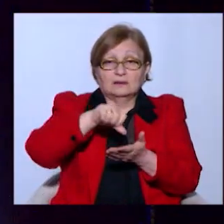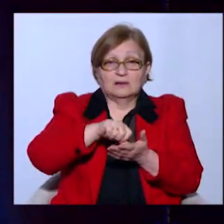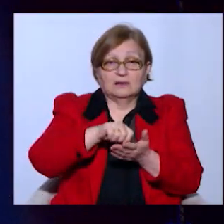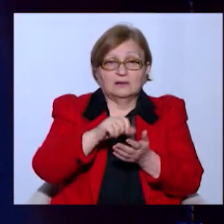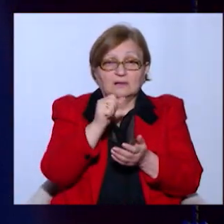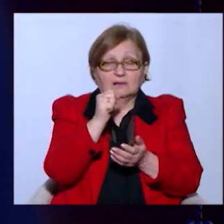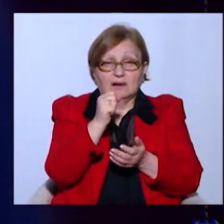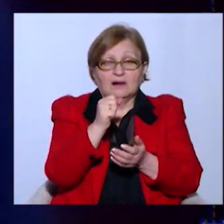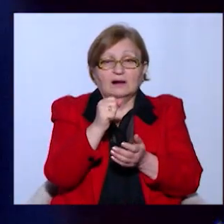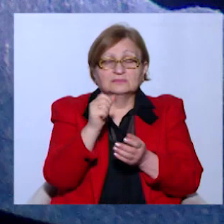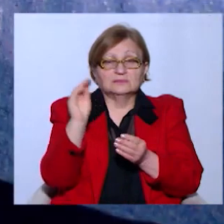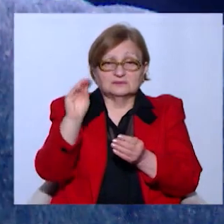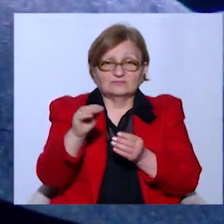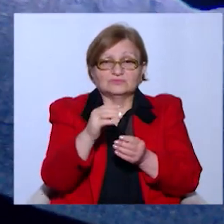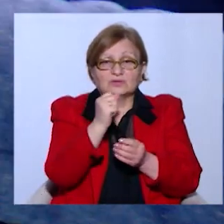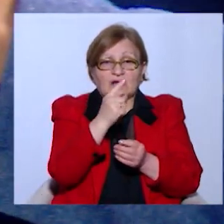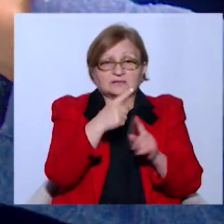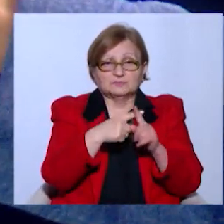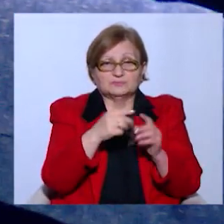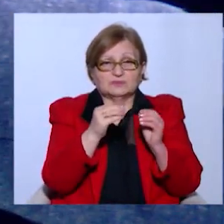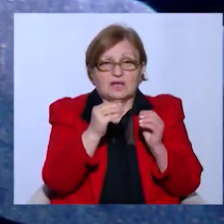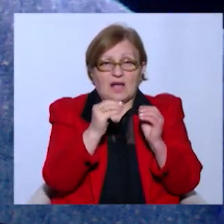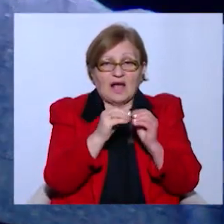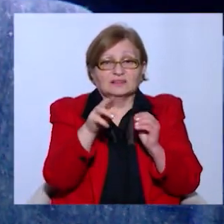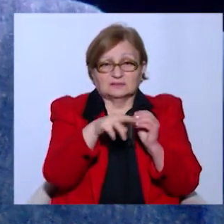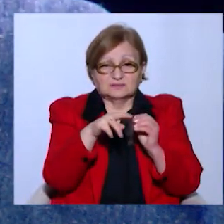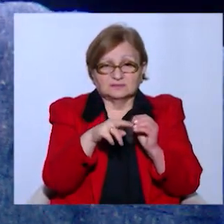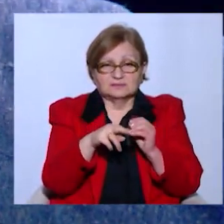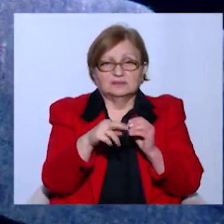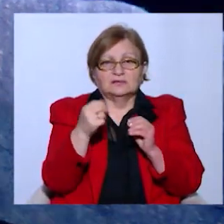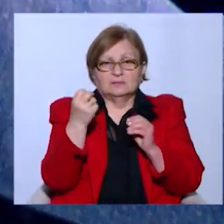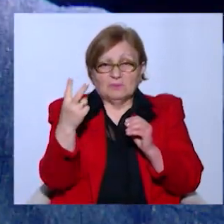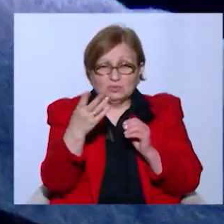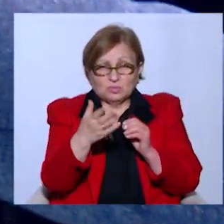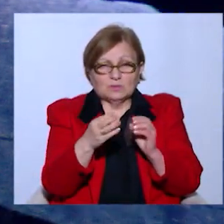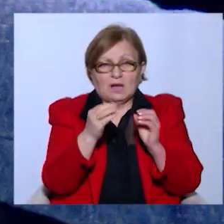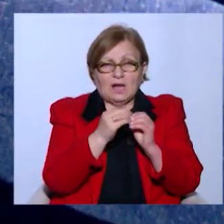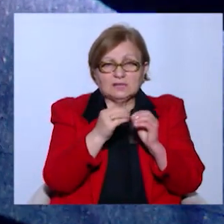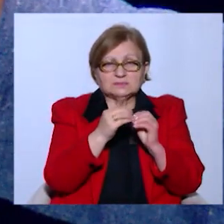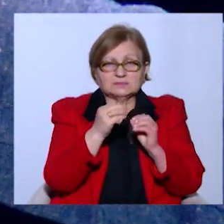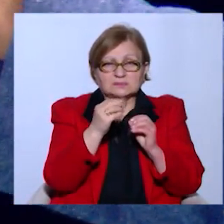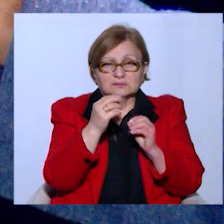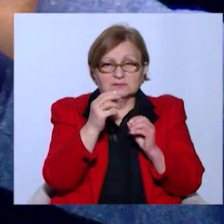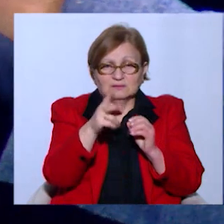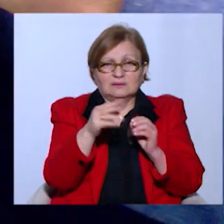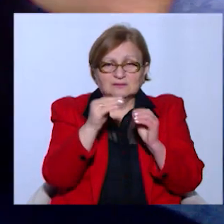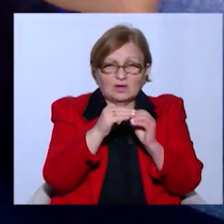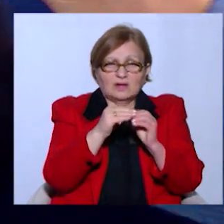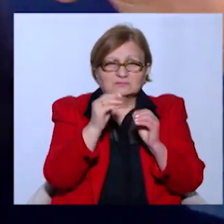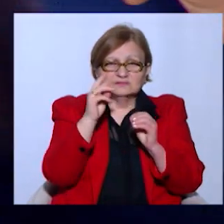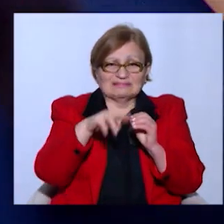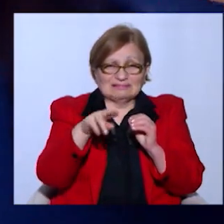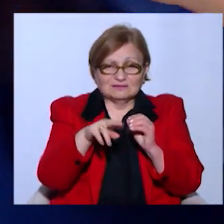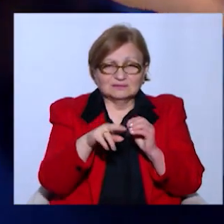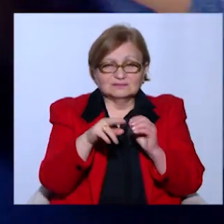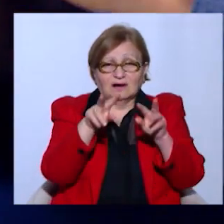არის a1+10d. აგრეთვე მე-12 წევრი ჩავწეროთ, რომ ეს არის a2+10d + და ასე შემდეგ